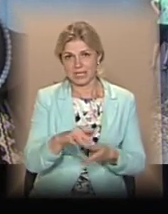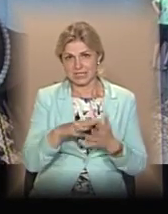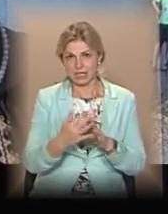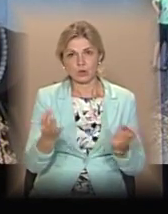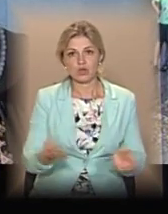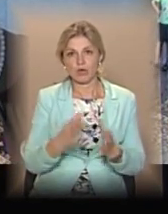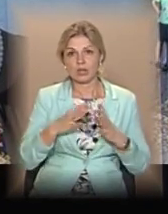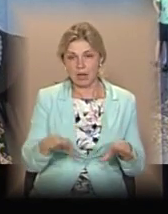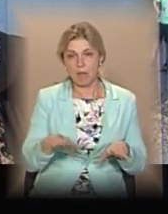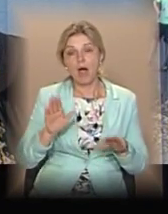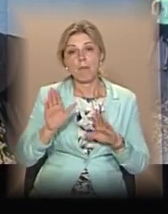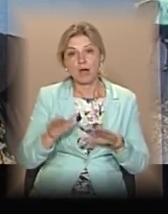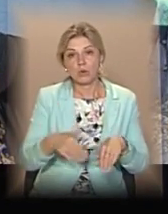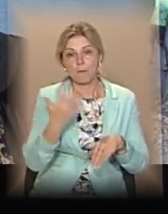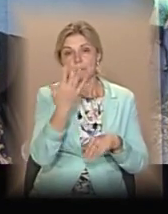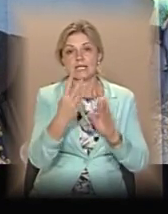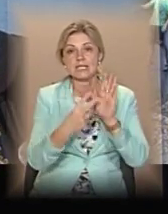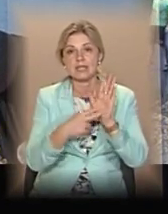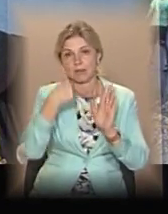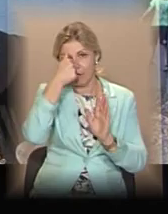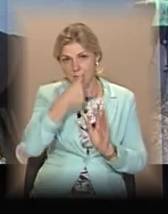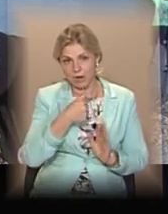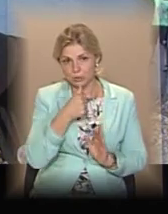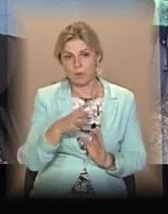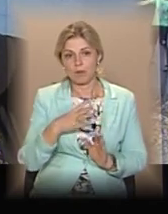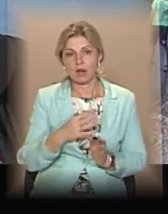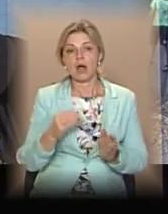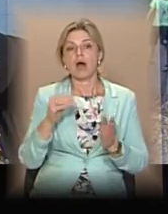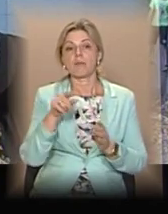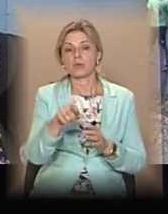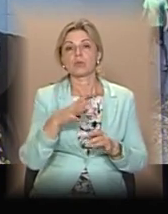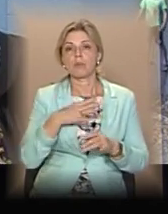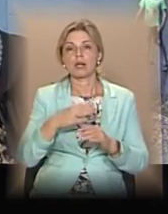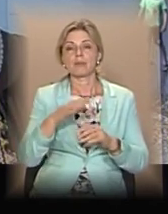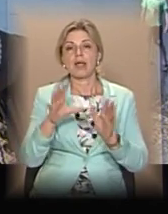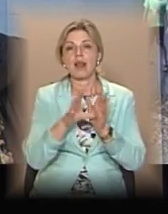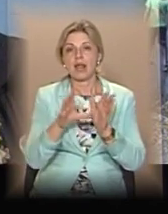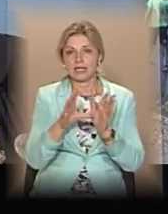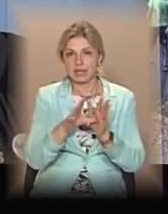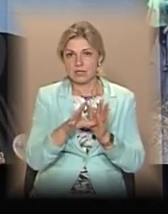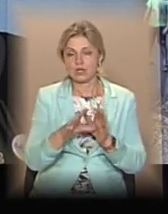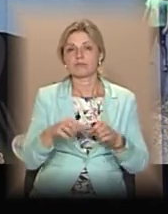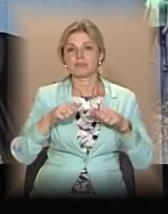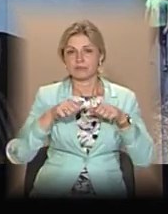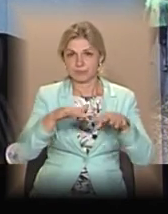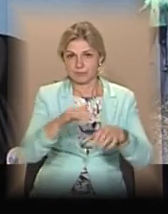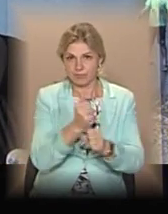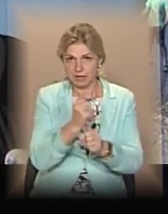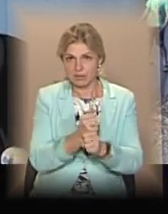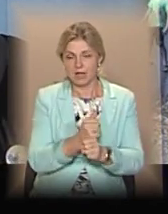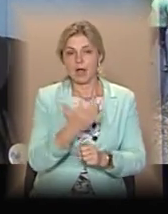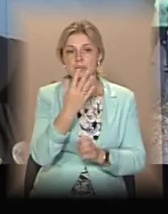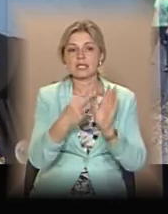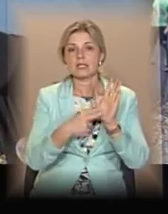в 57-му році була поставлена електрична підстанція. Після 57-го року були